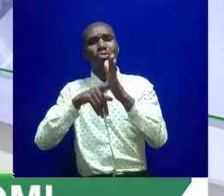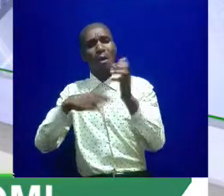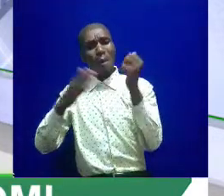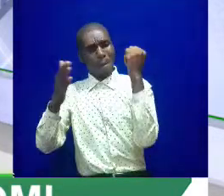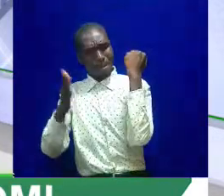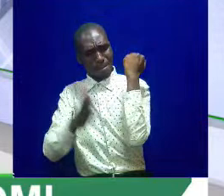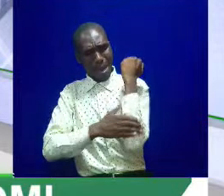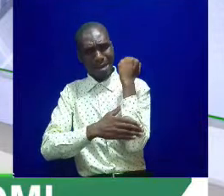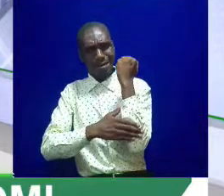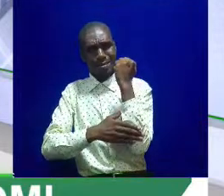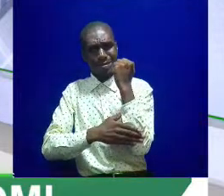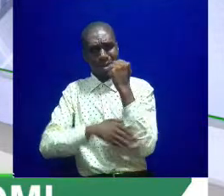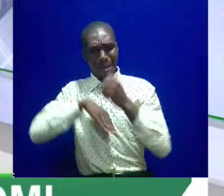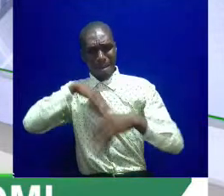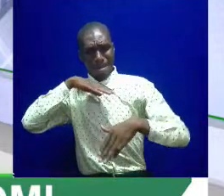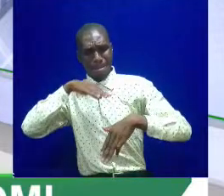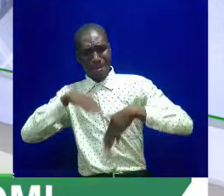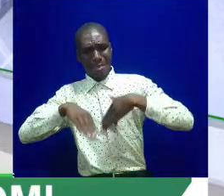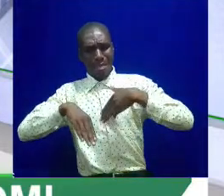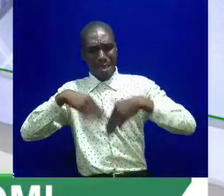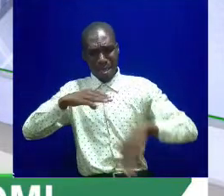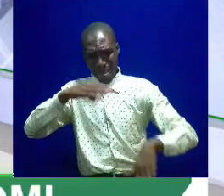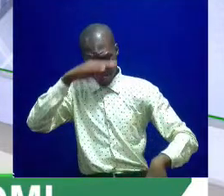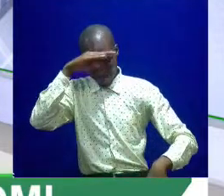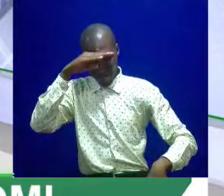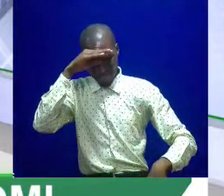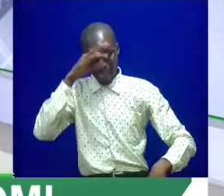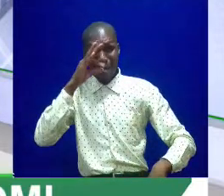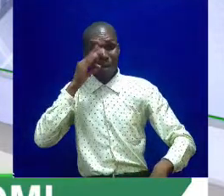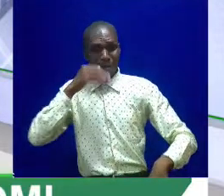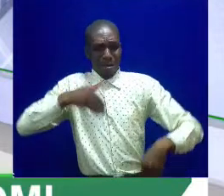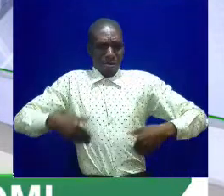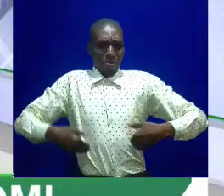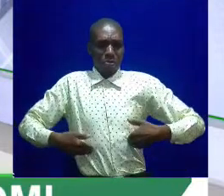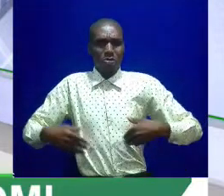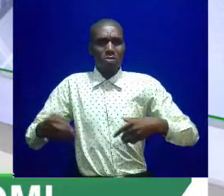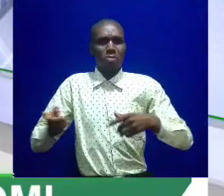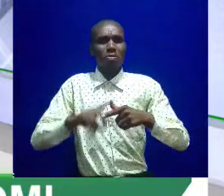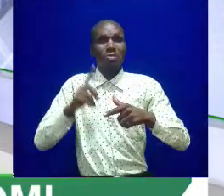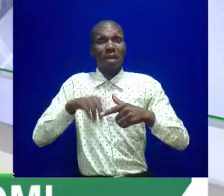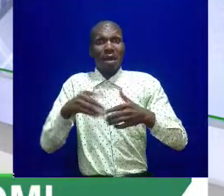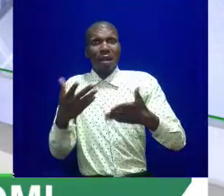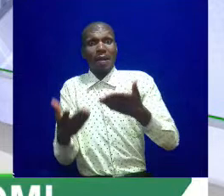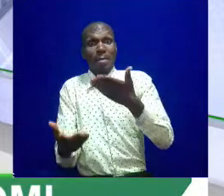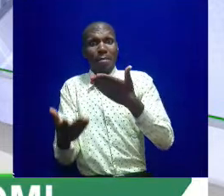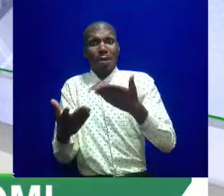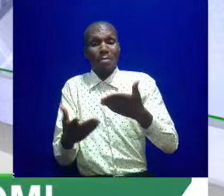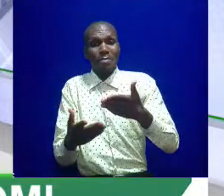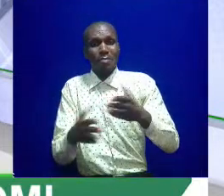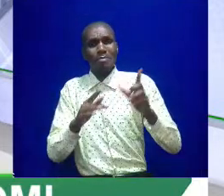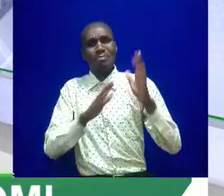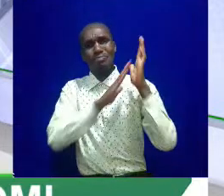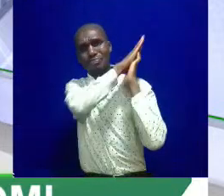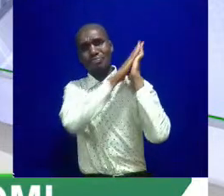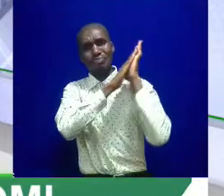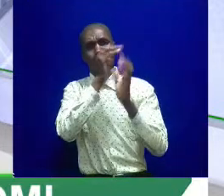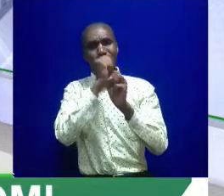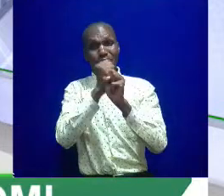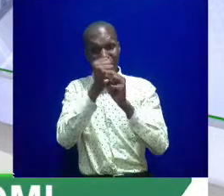obo ni obuwe binyuwa biogo tindia nene ya sabasae yento karoke ndege kuhirada obo sarewe chingencho au au kwenye kiwa ase kaunti